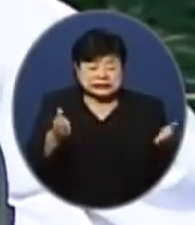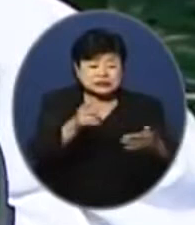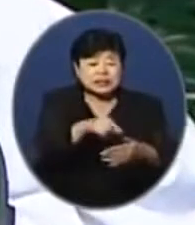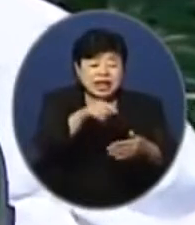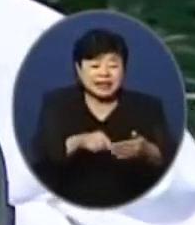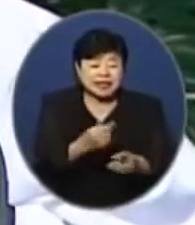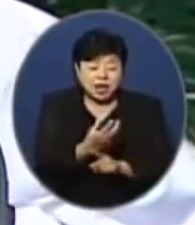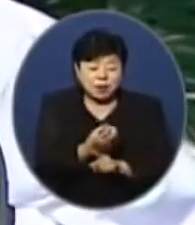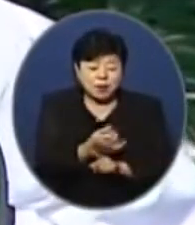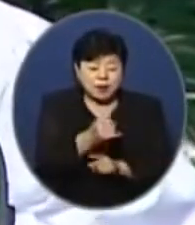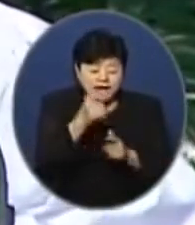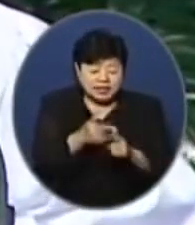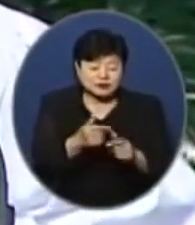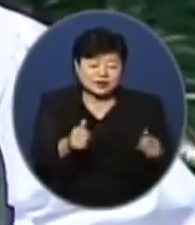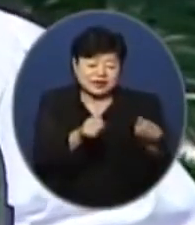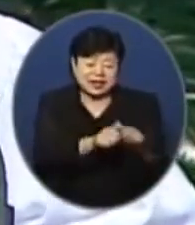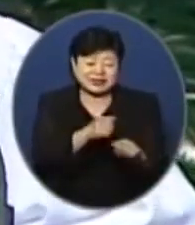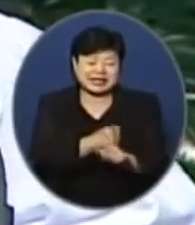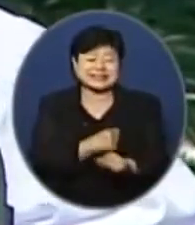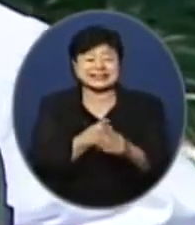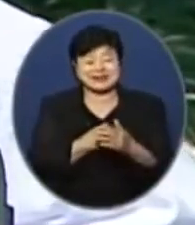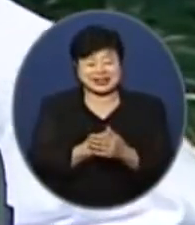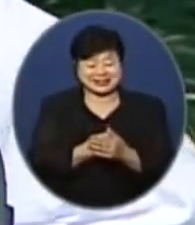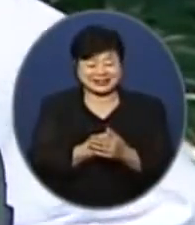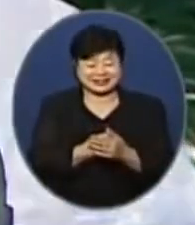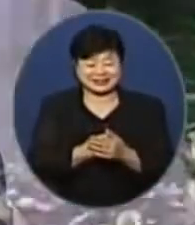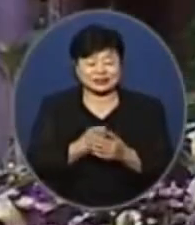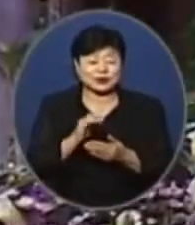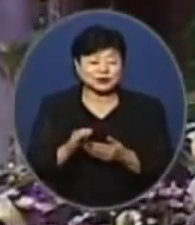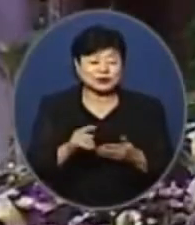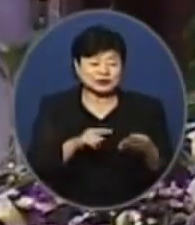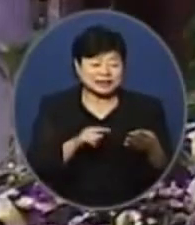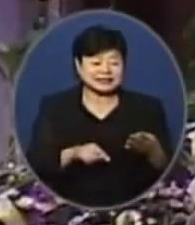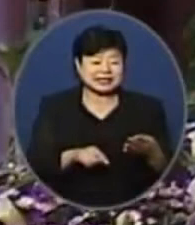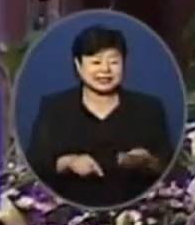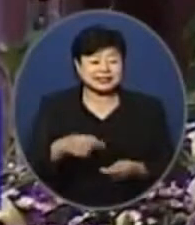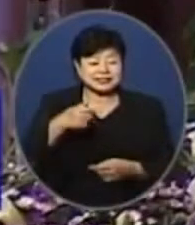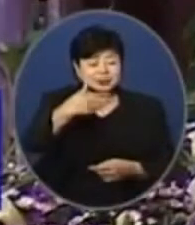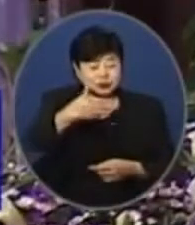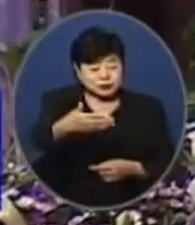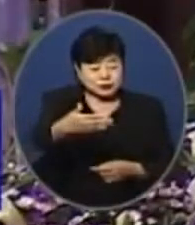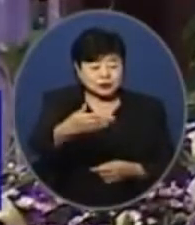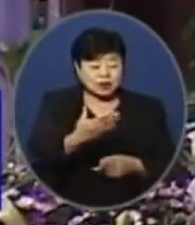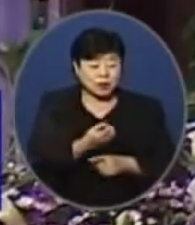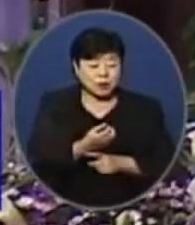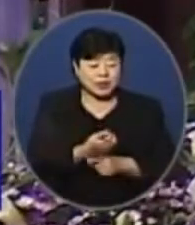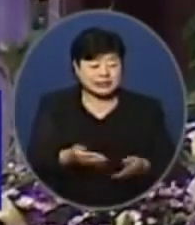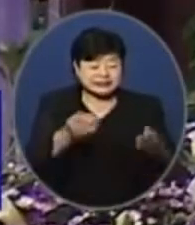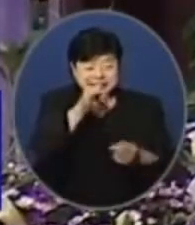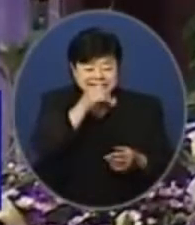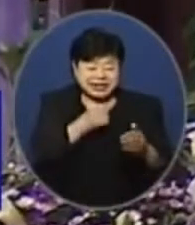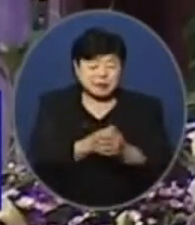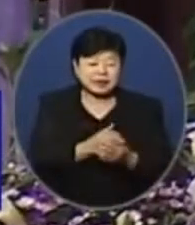안에 보배인 예수님이 함께하고 계시기 때문인 것입니다. 고린도서 4장 7절로 9절을 말씀합니다. 우리가 이 보배를 질그릇에